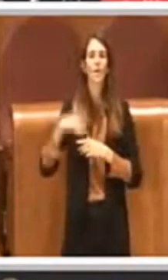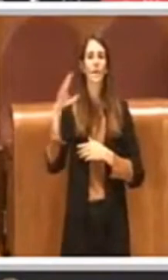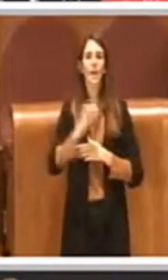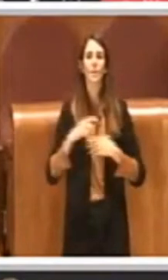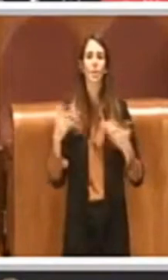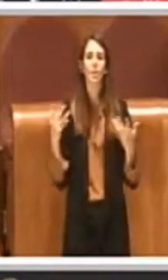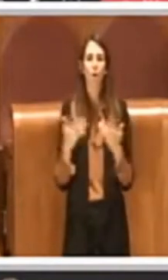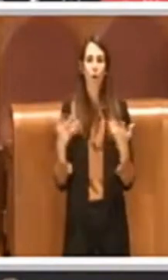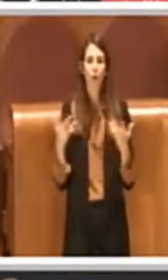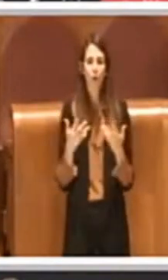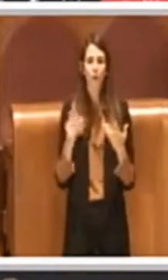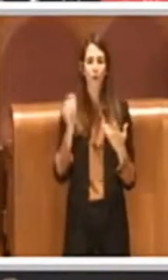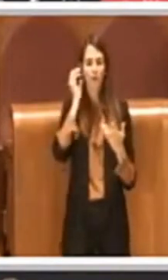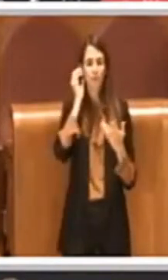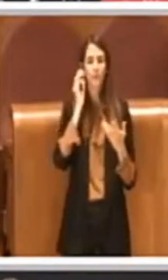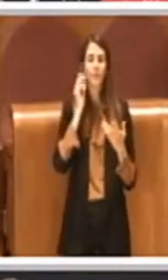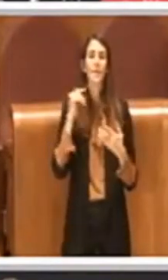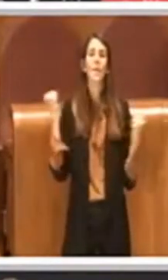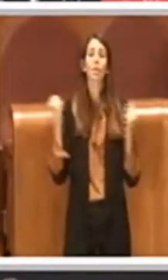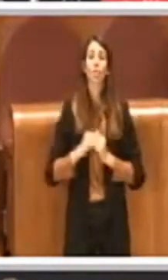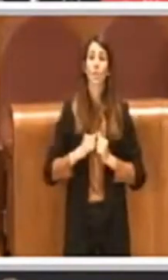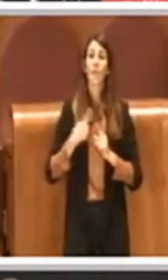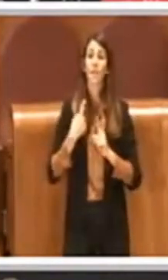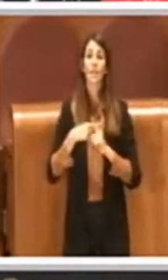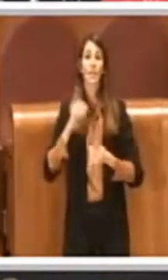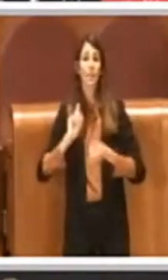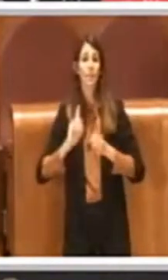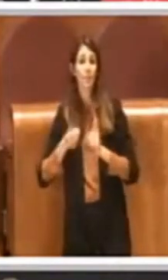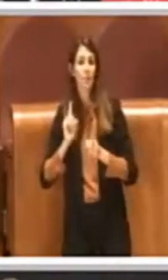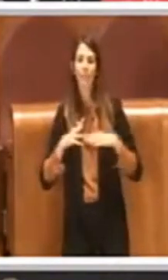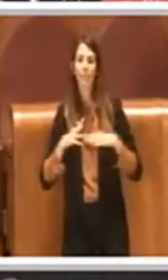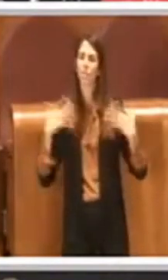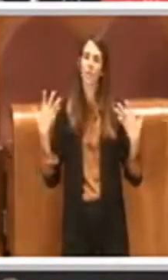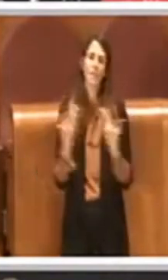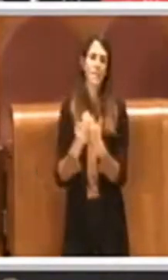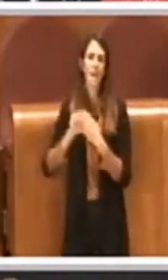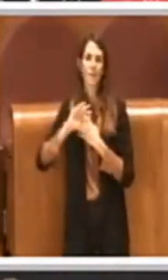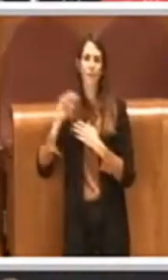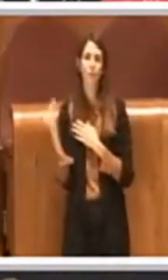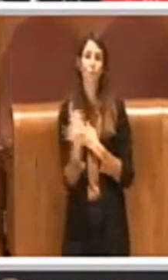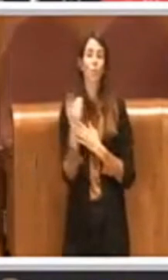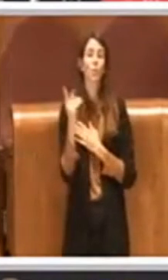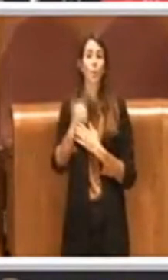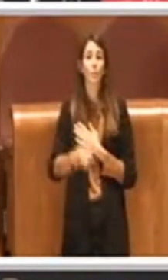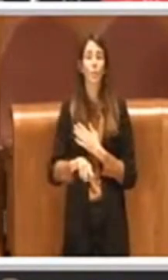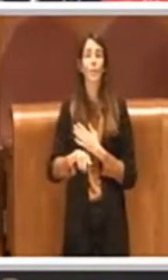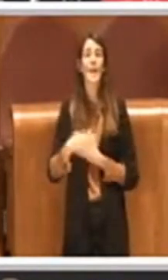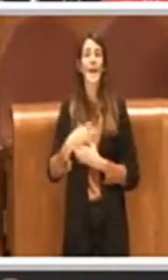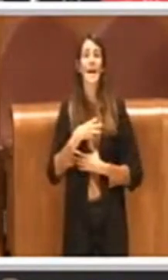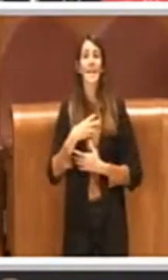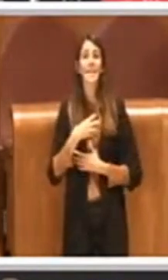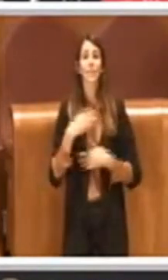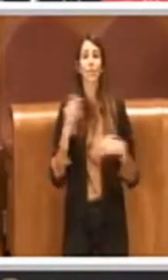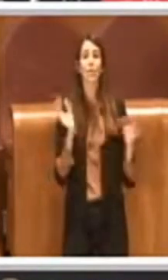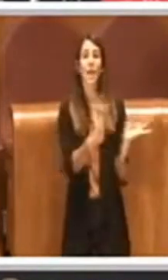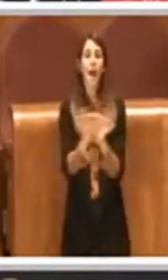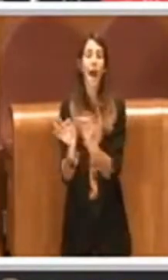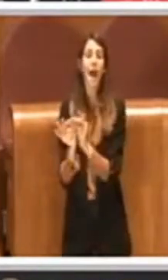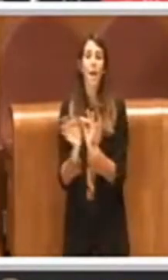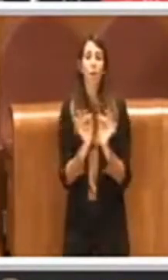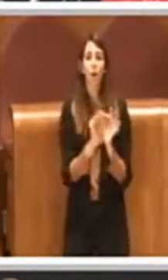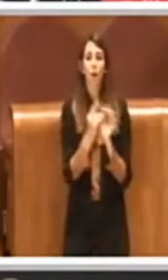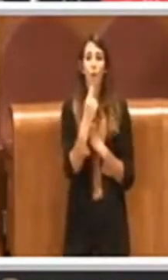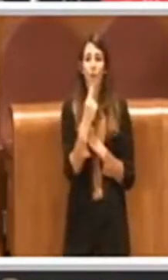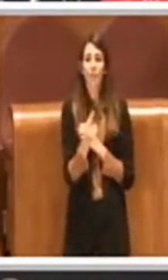che cittadini politici tutti l'assessore erano tutti d'accordo nel dire che